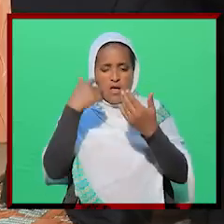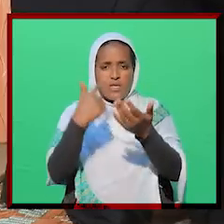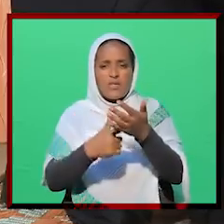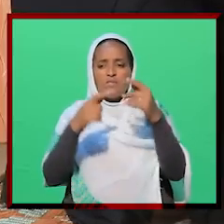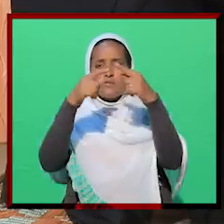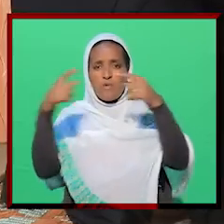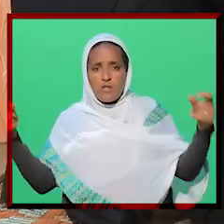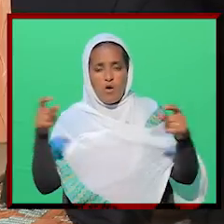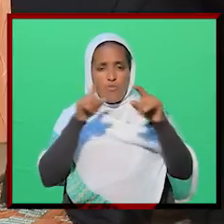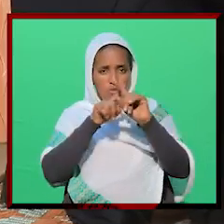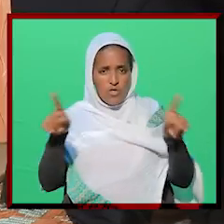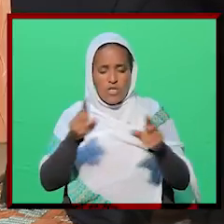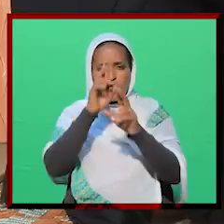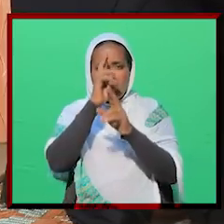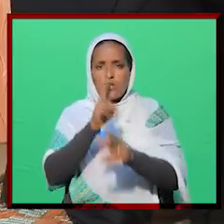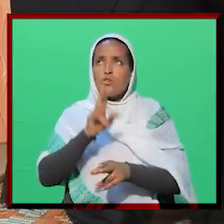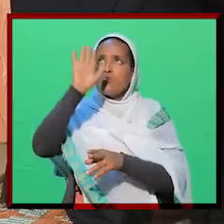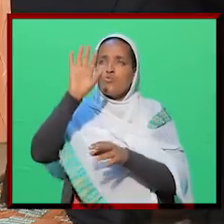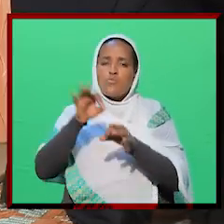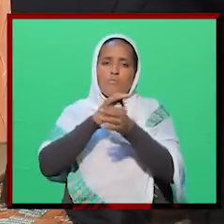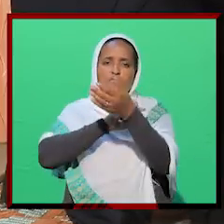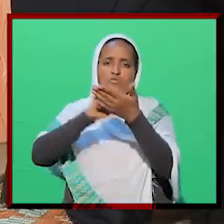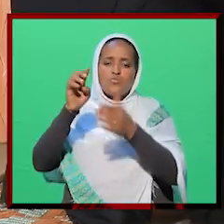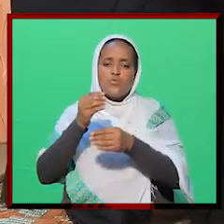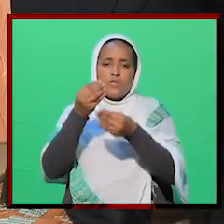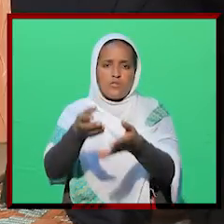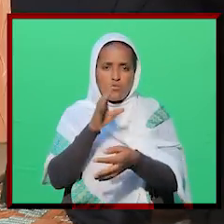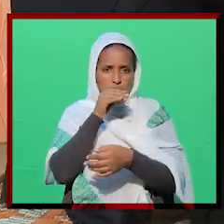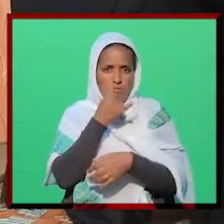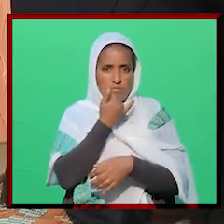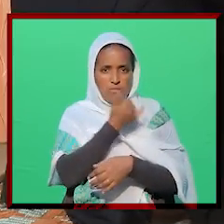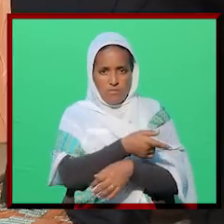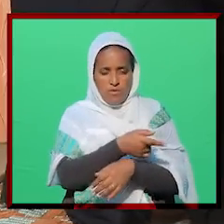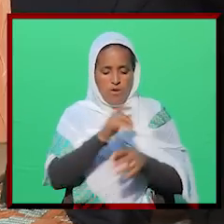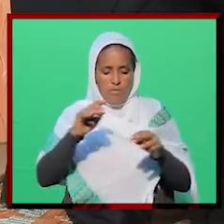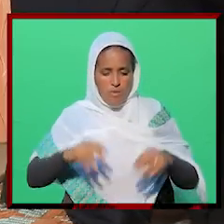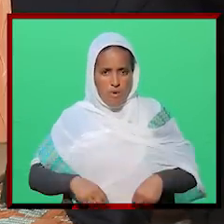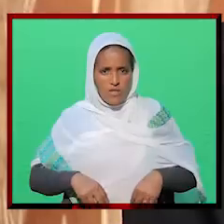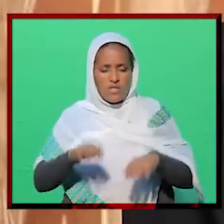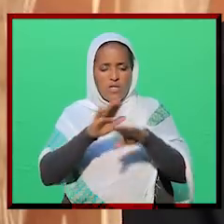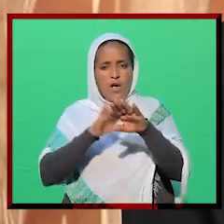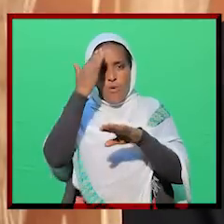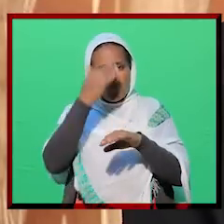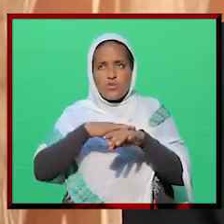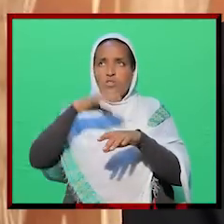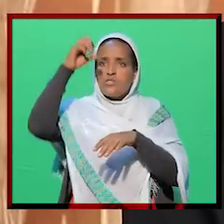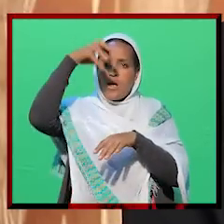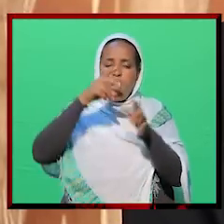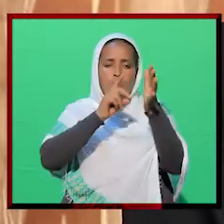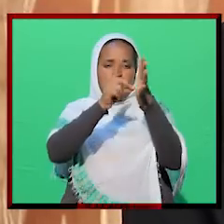ወልድም ክብር በባህሪው ከላ ያላገኘው የራሱ ነውና ከሌላ ብርሃን ሊሻ አይችልም። እንዲሁም